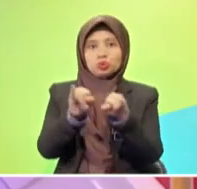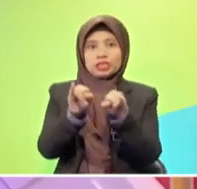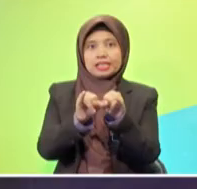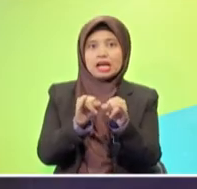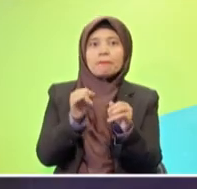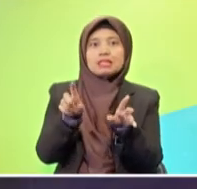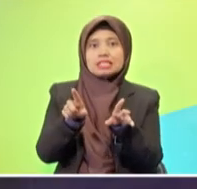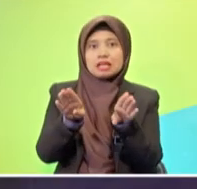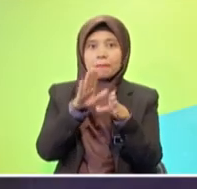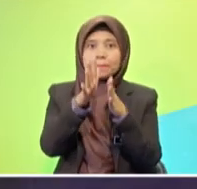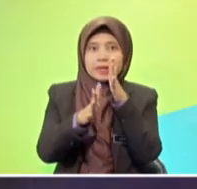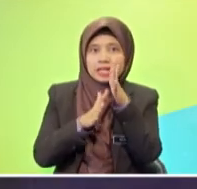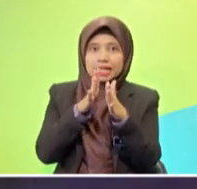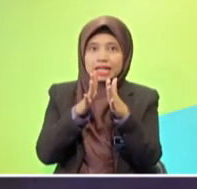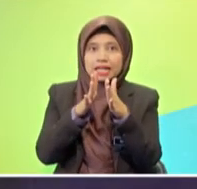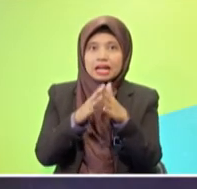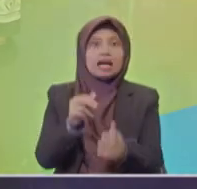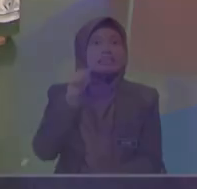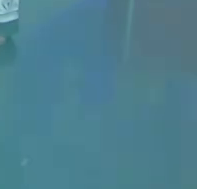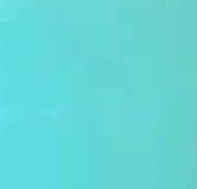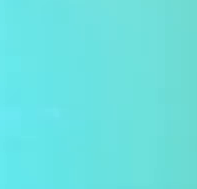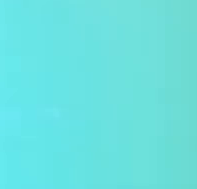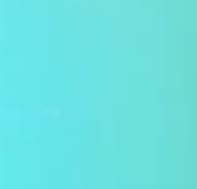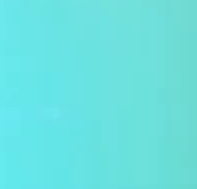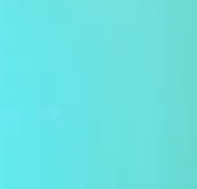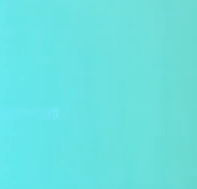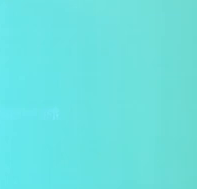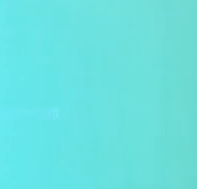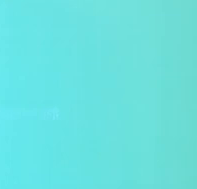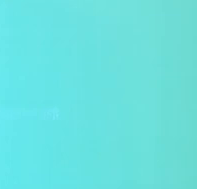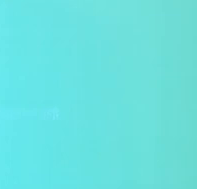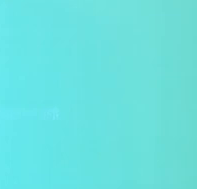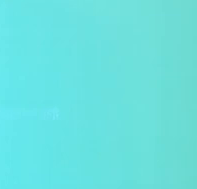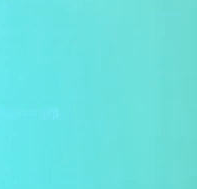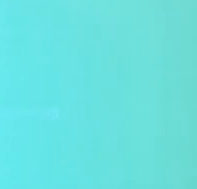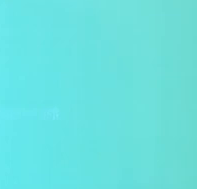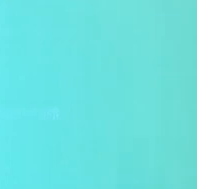juru bahasa yaitu Cikgu adrena Mashuri dari sekolah kebangsaan pernikahan